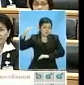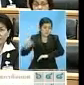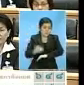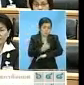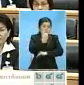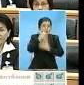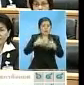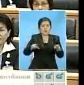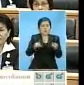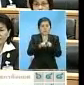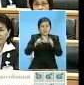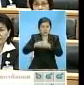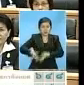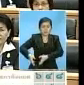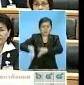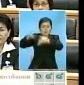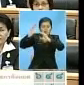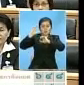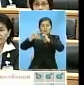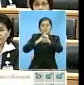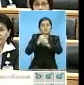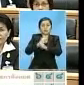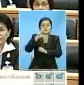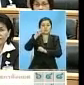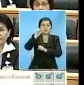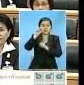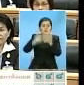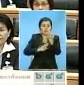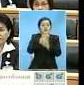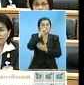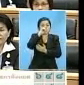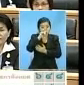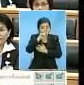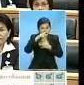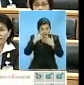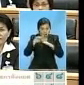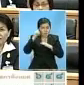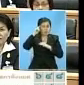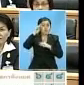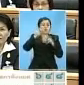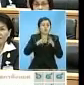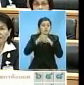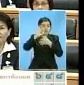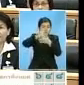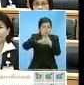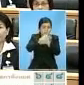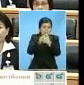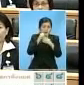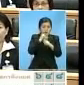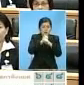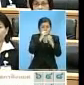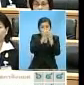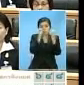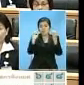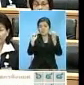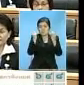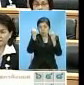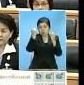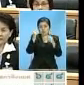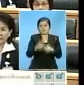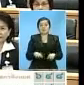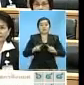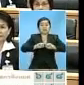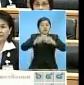ไป30ปีหลังจากนั้นก็มีการร่างรัฐธรรมนูญฉบับใหม่ท่านประธานที่เคารพครับนักปรา